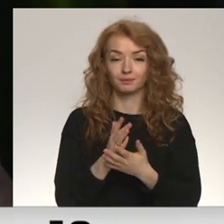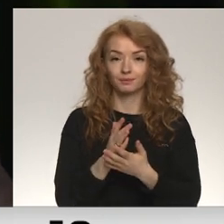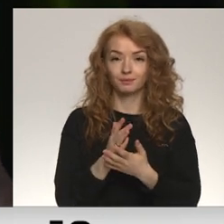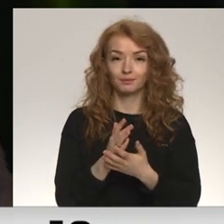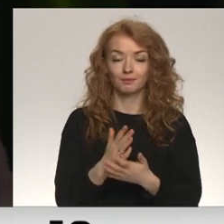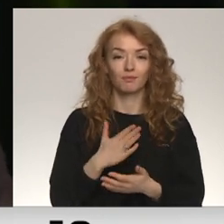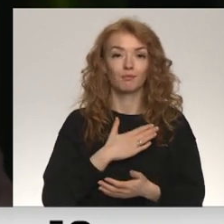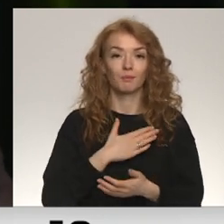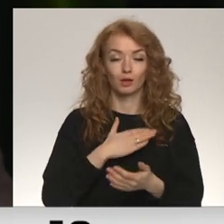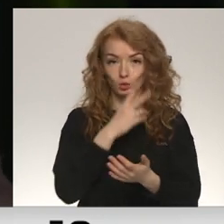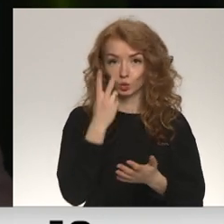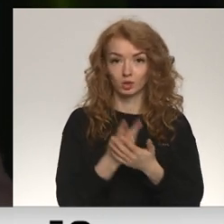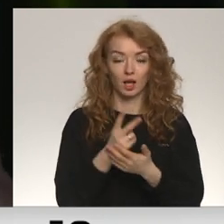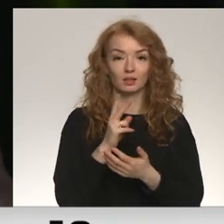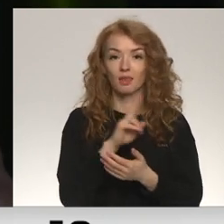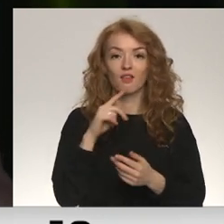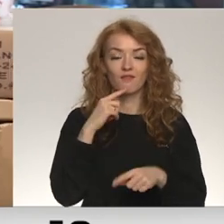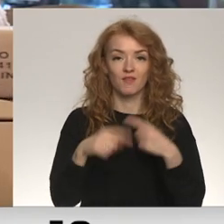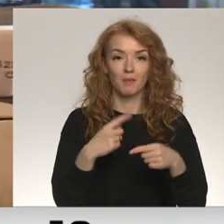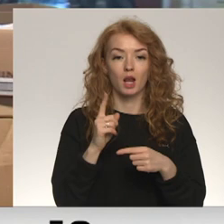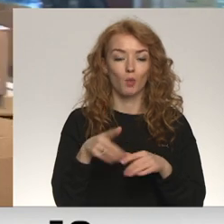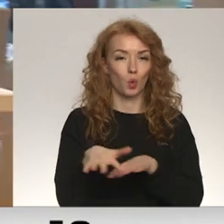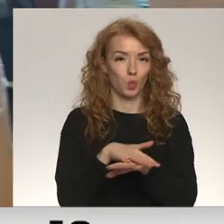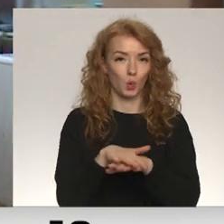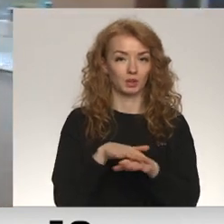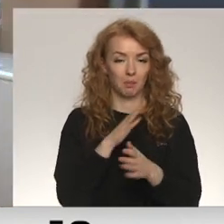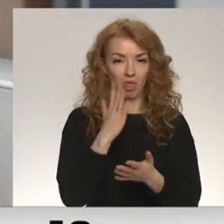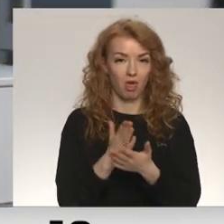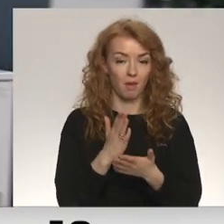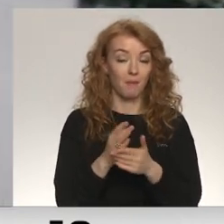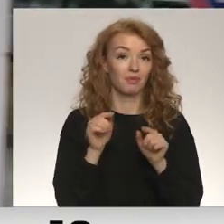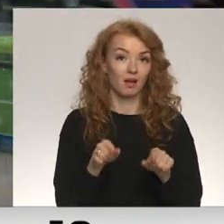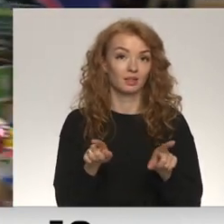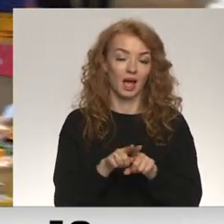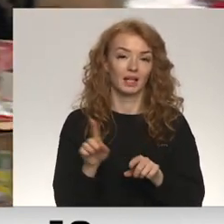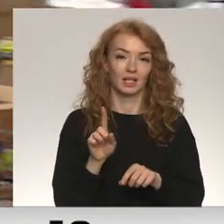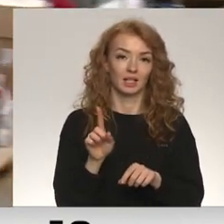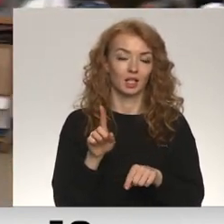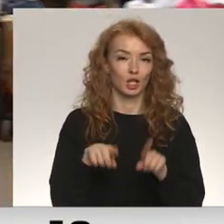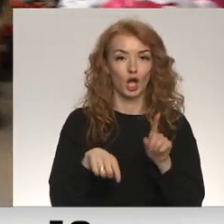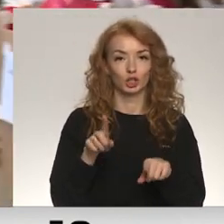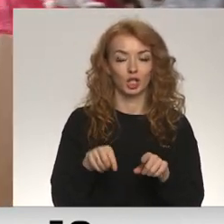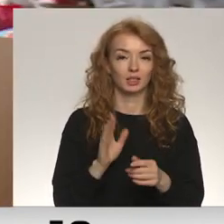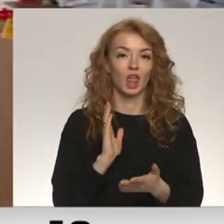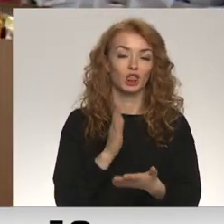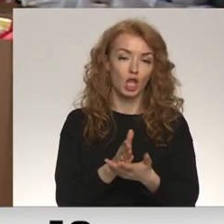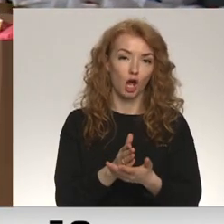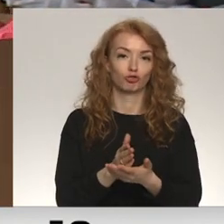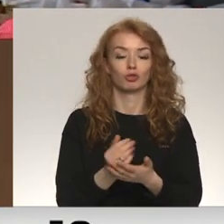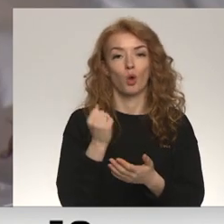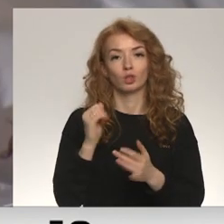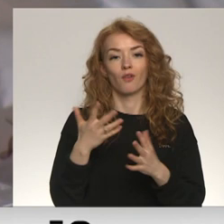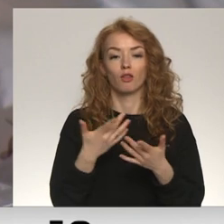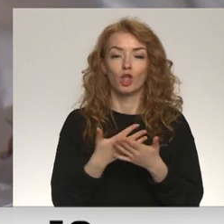Nu, mans uzskats ir tāds, ka nevienmēr viņiem jābūt publiski pieejamiem, un tas arī tāds citreiz. Tieši draudz, citreiz hibrīdi